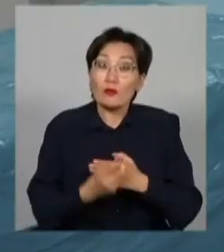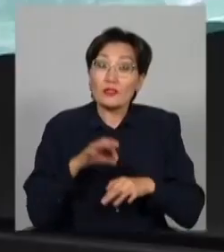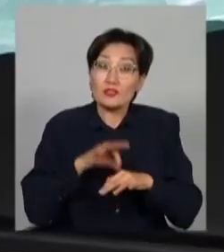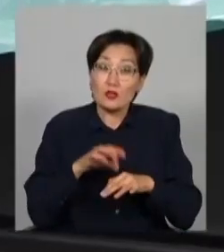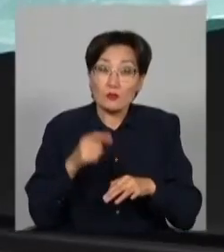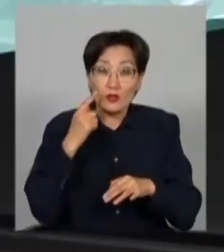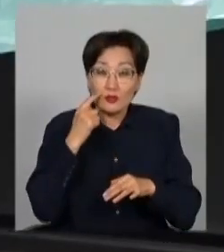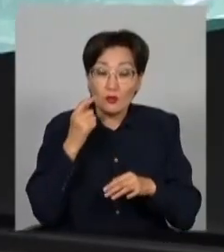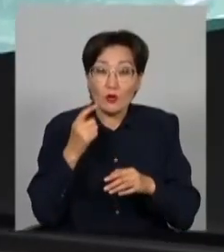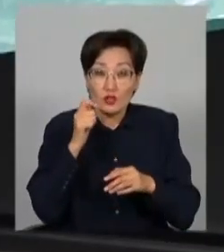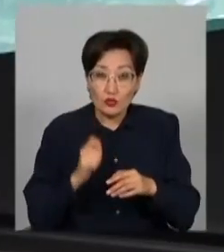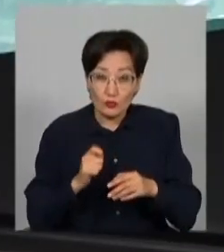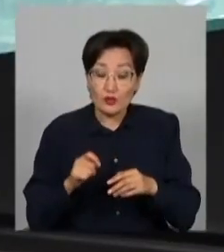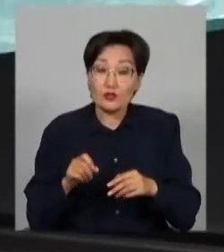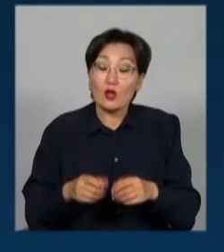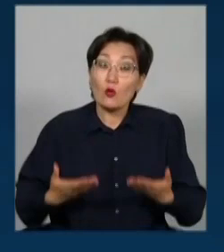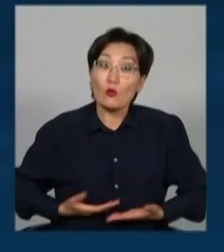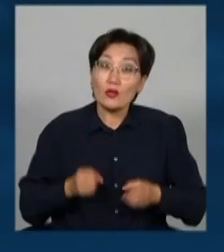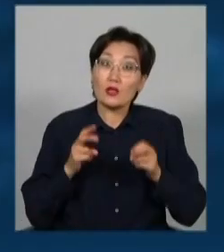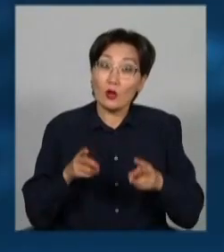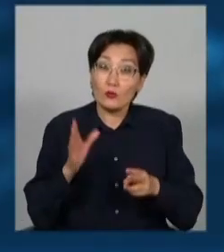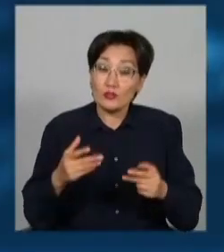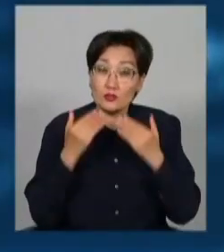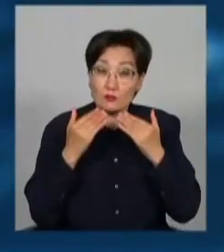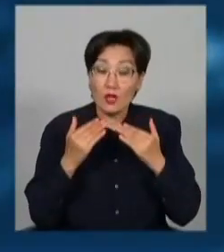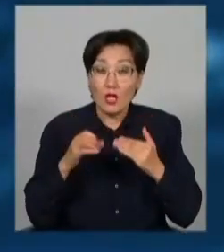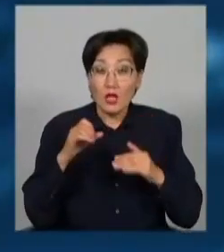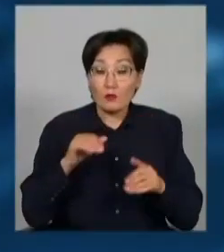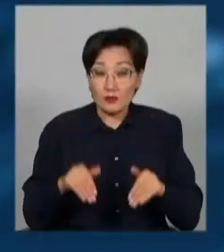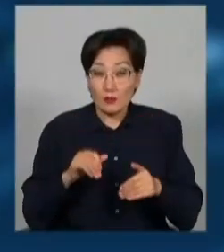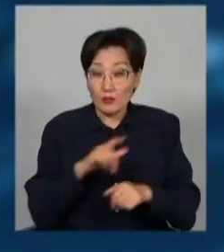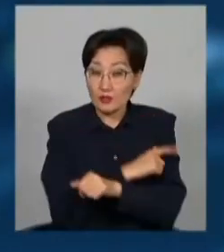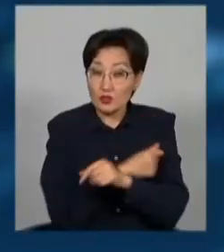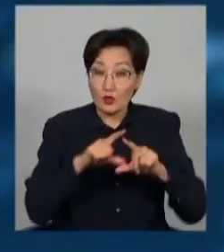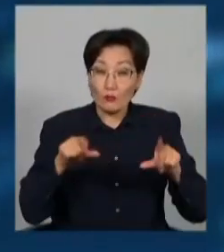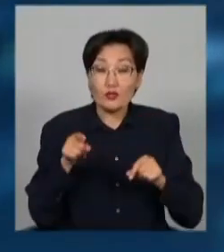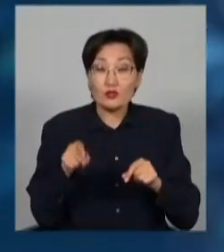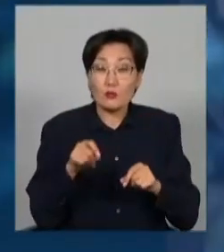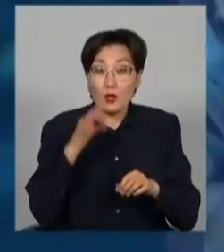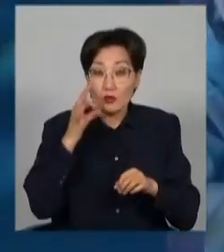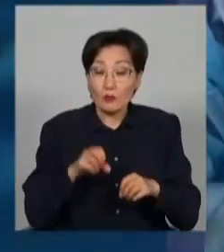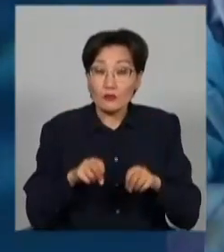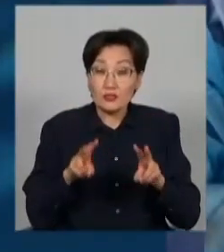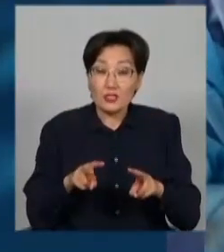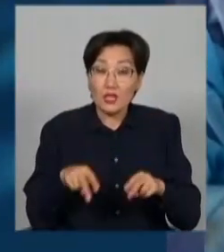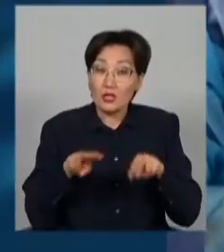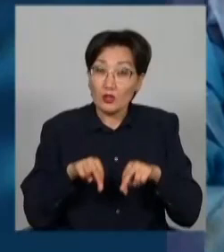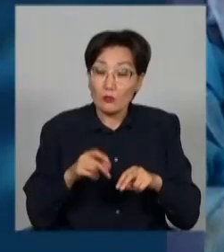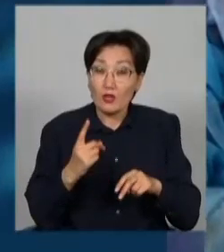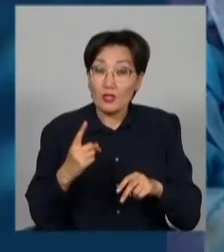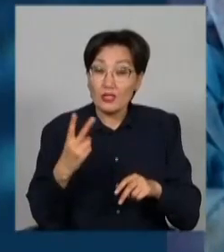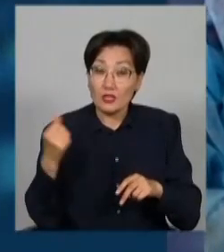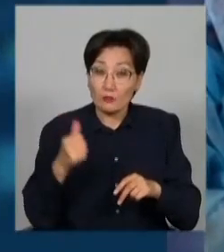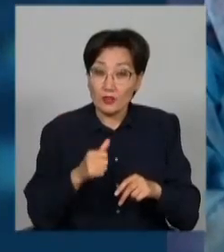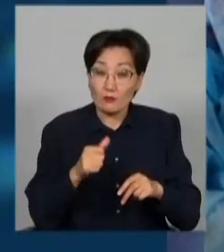тісін жұлудың өзі өміріне қауіп әкелетін көрінеді. Сондықтан Сұңғат қалқамандағы ауруханаға барып, ондағы білікті мамандарға қаралған. Екі аптадан